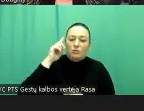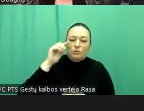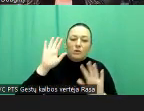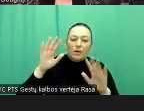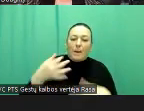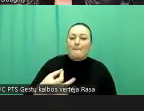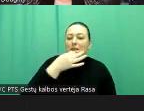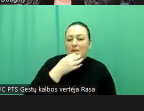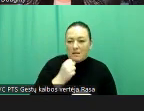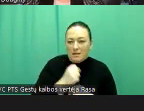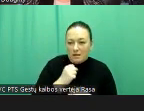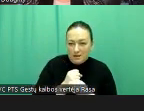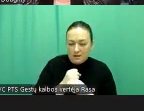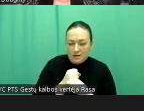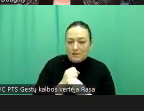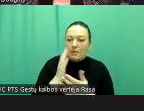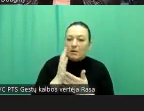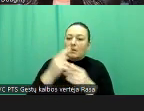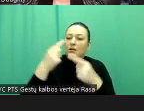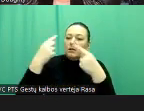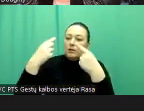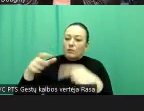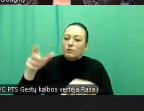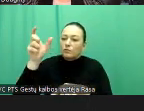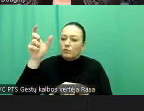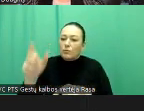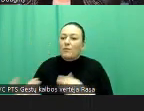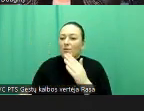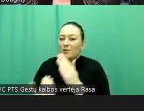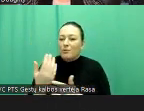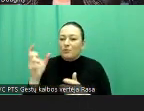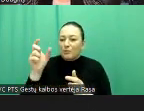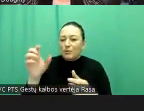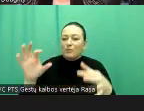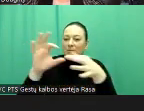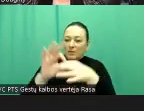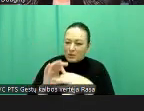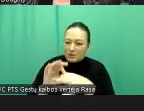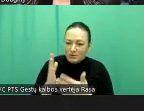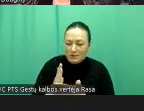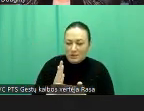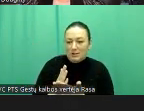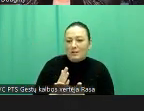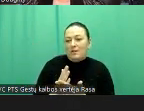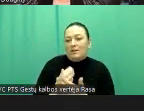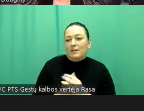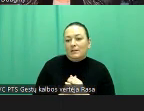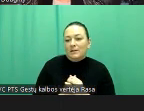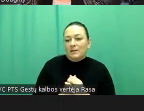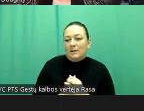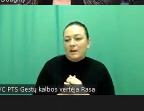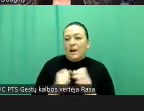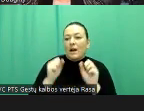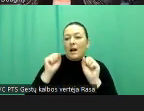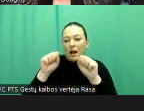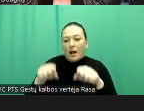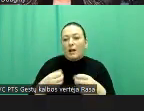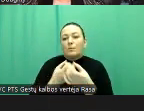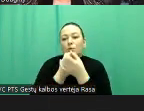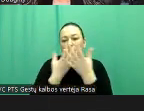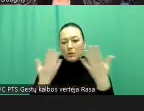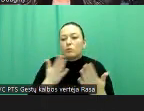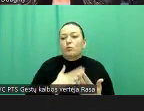patinka dirbti, bet yra ir kitų žmonių, naujų žmonių, tai be abejo, galima supažinti